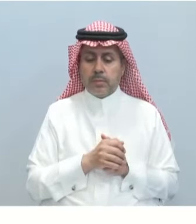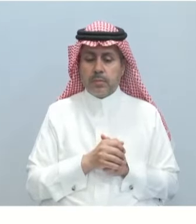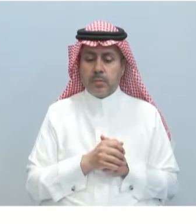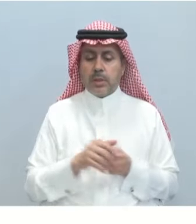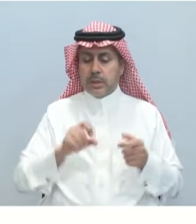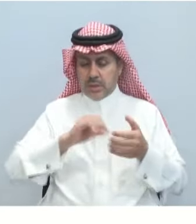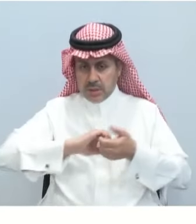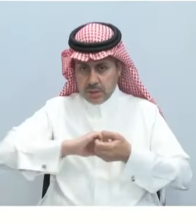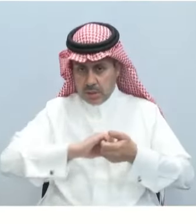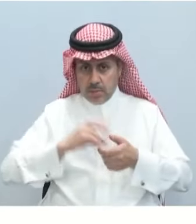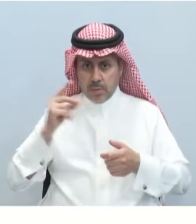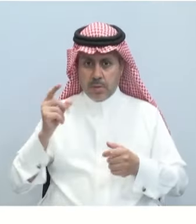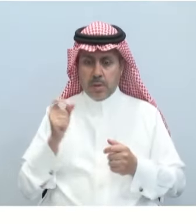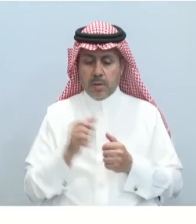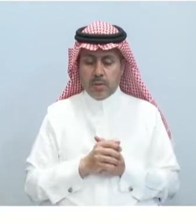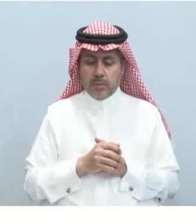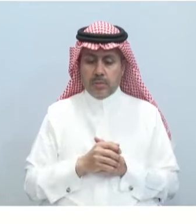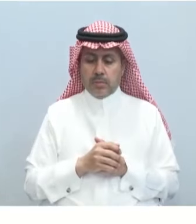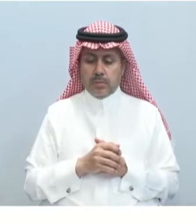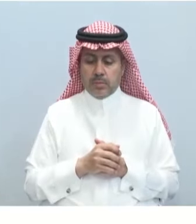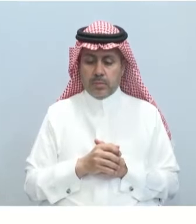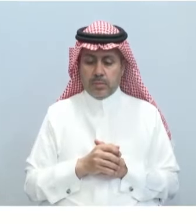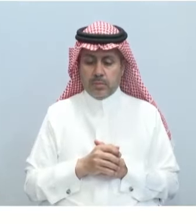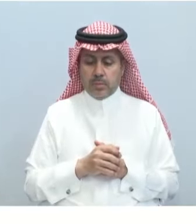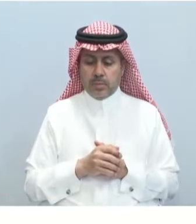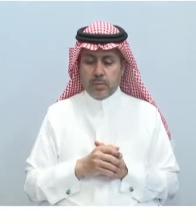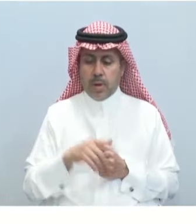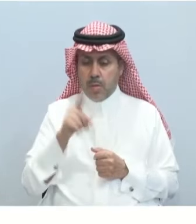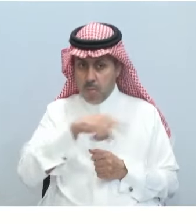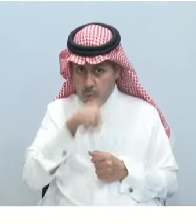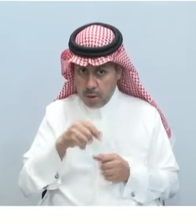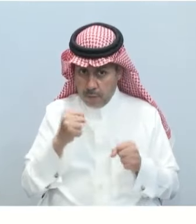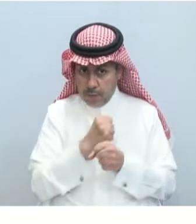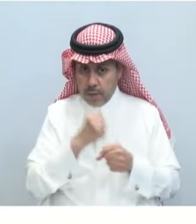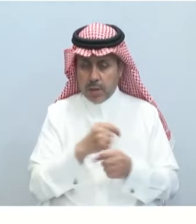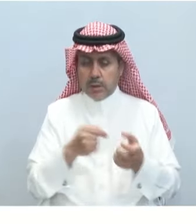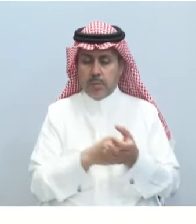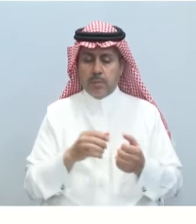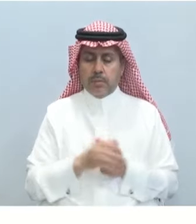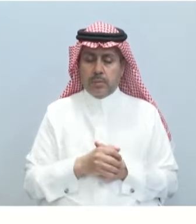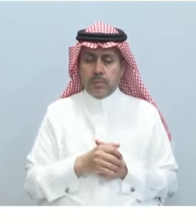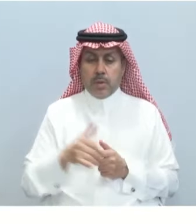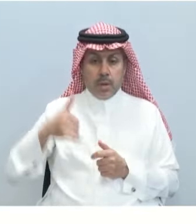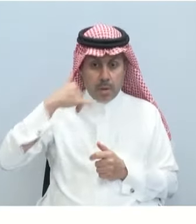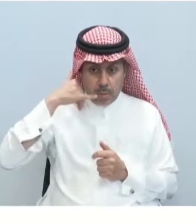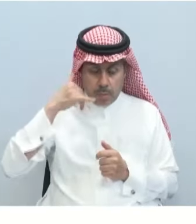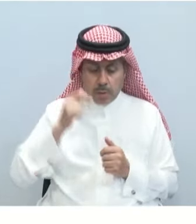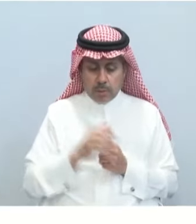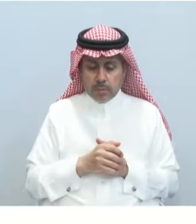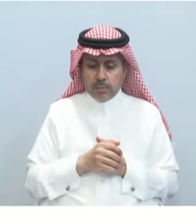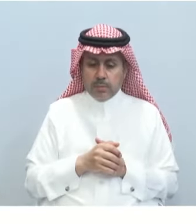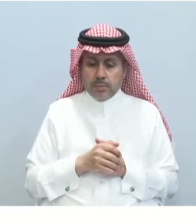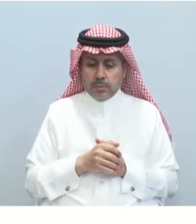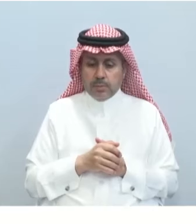الصداقه التي تربطه بطارق لاحظ ما هي المخالفه التي صنعها هذا الطبيب وهو انه لم يبلغ عن هذه